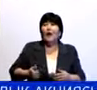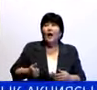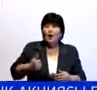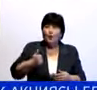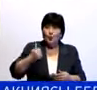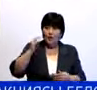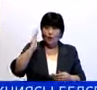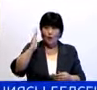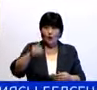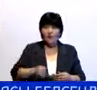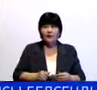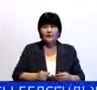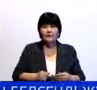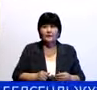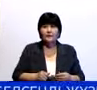болыңдар.